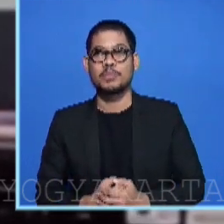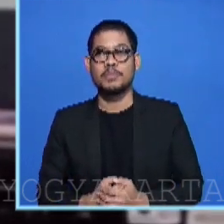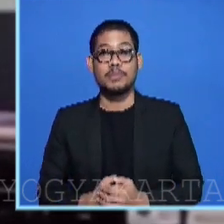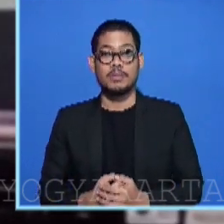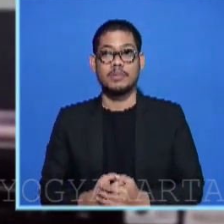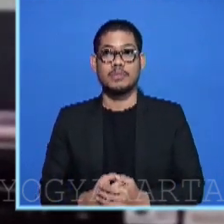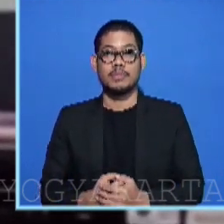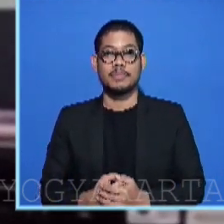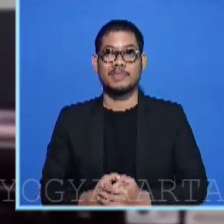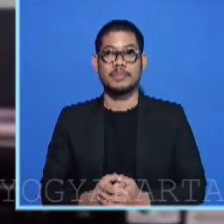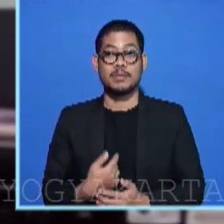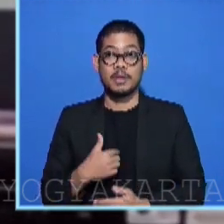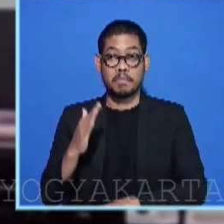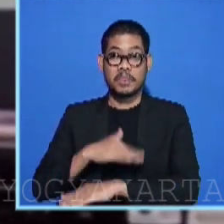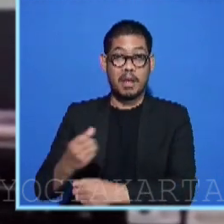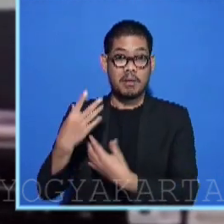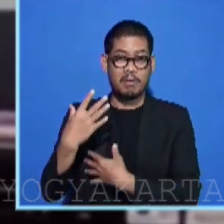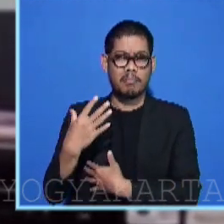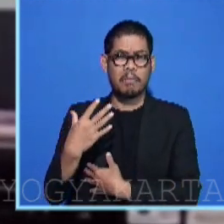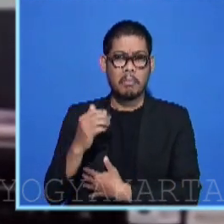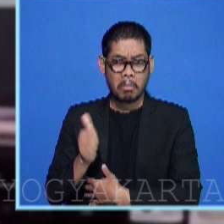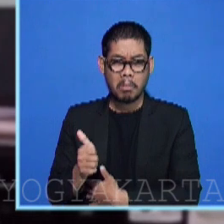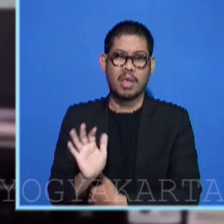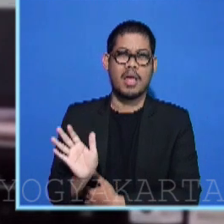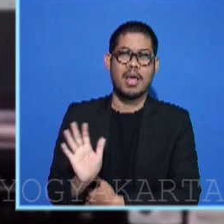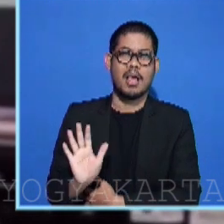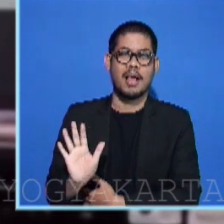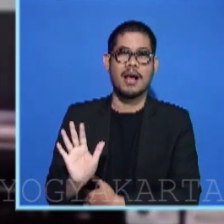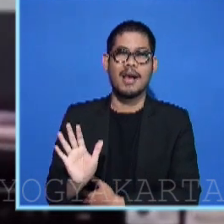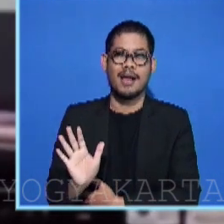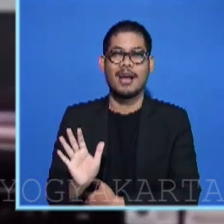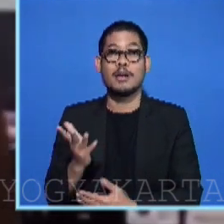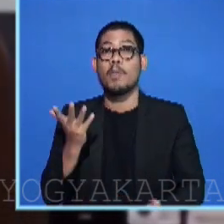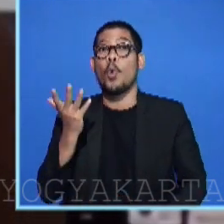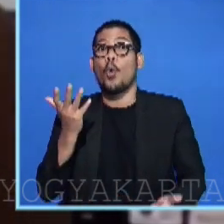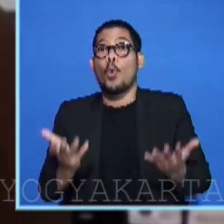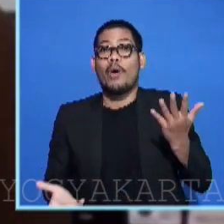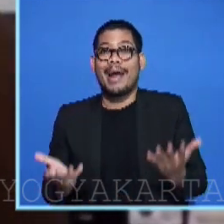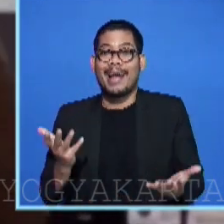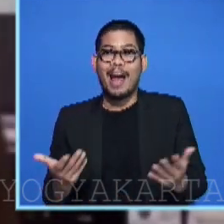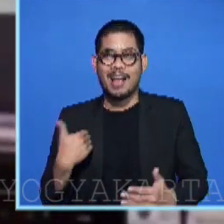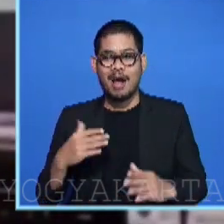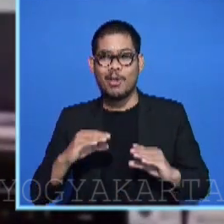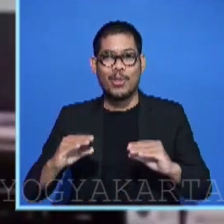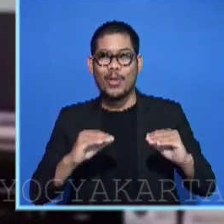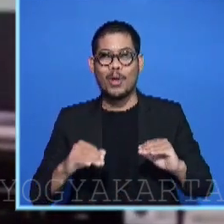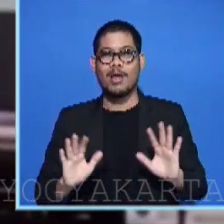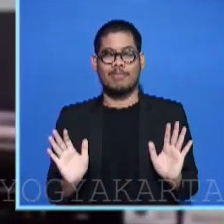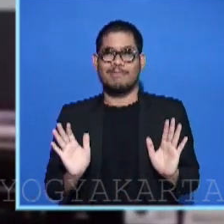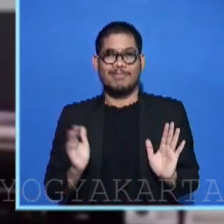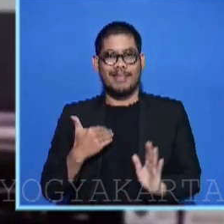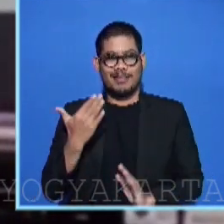yang berita selama ini mungkin jadi apa nih jadi perbincangan seperti itu